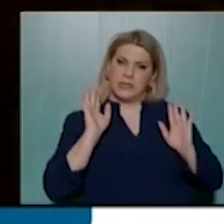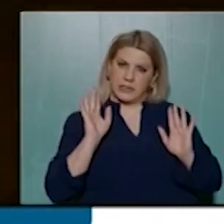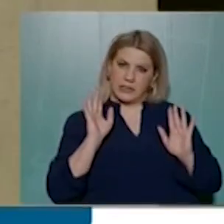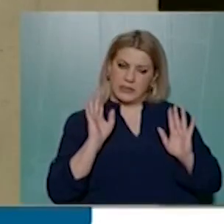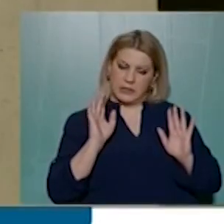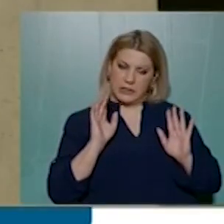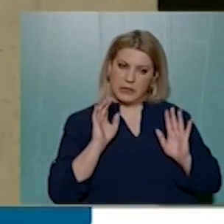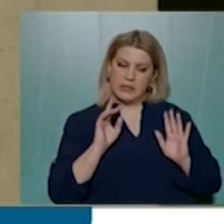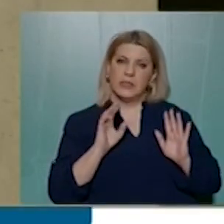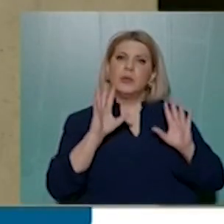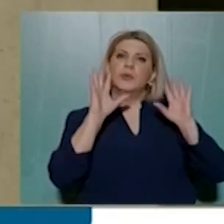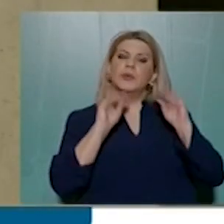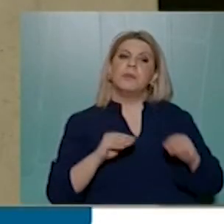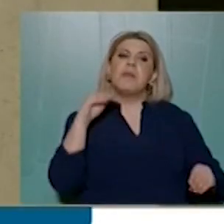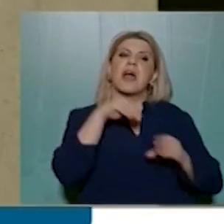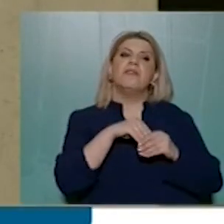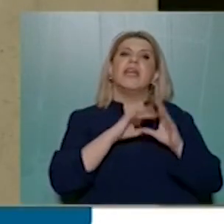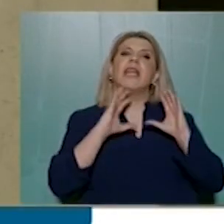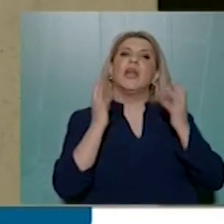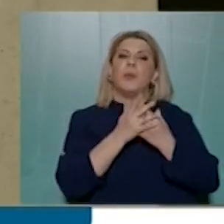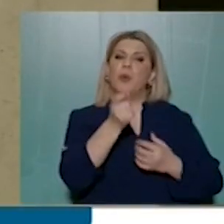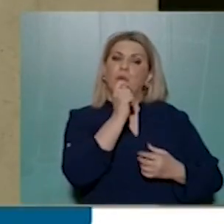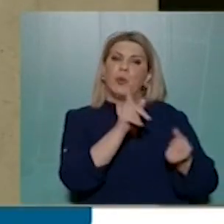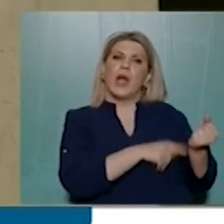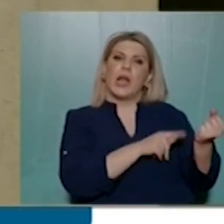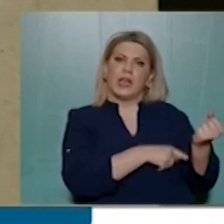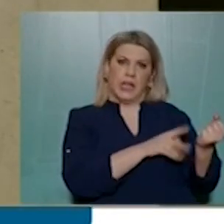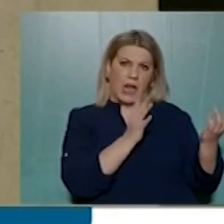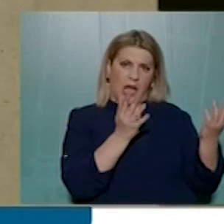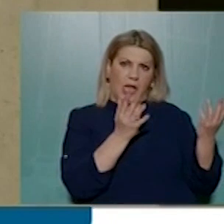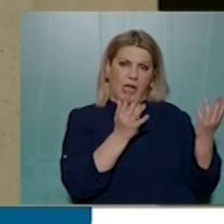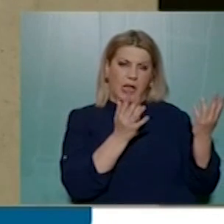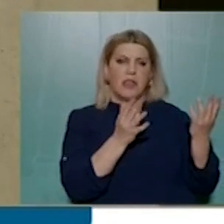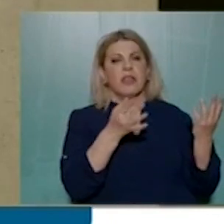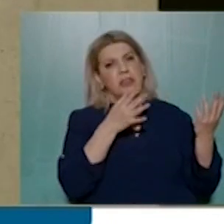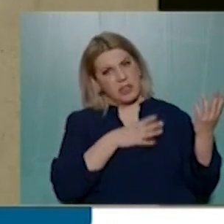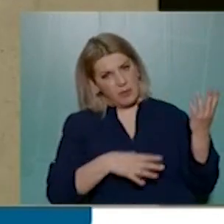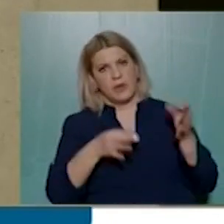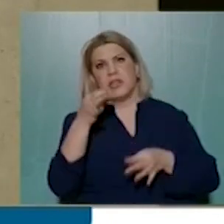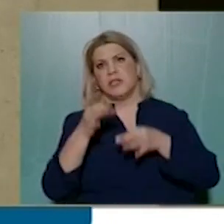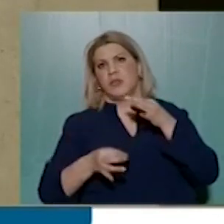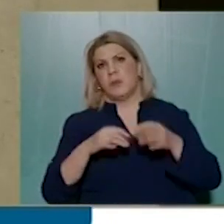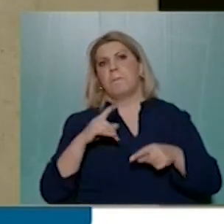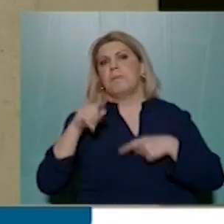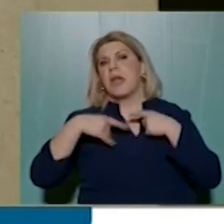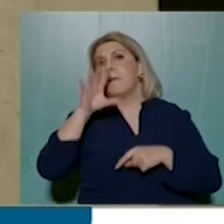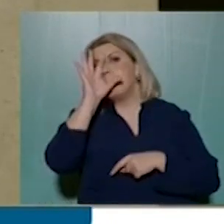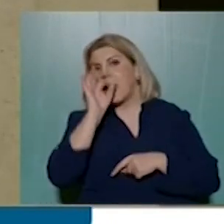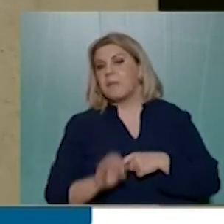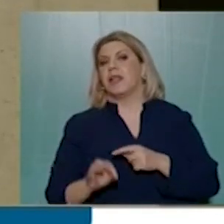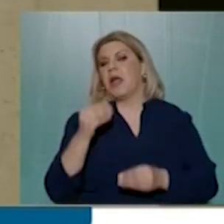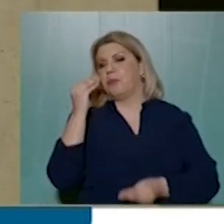στη λέξη για παρεμβάσεις γενικού πολιτικού χαρακτήρα θέλουμε να συζητήσουμε ποια είναι τα πραγματικά